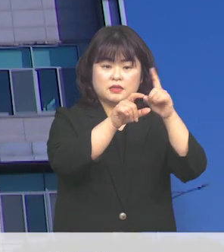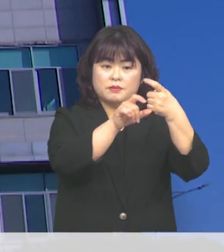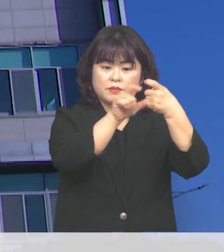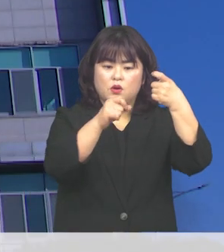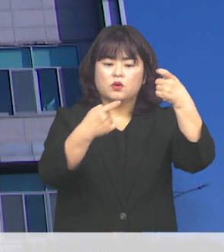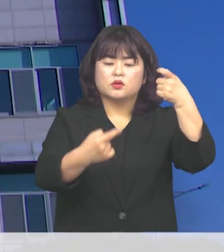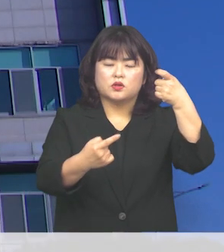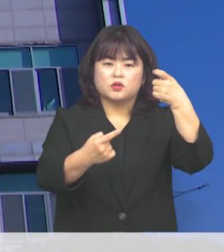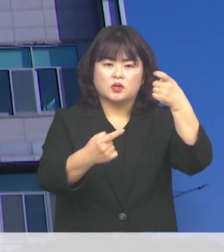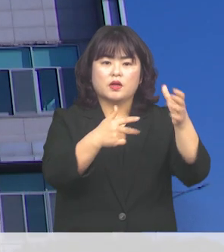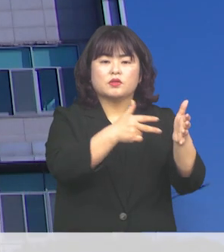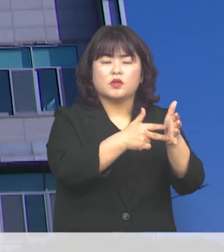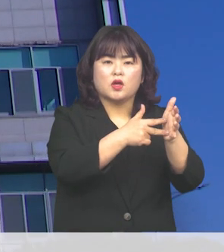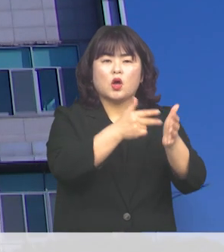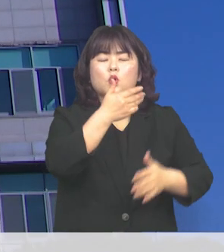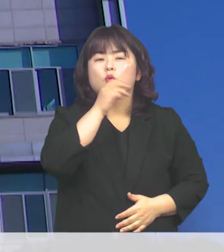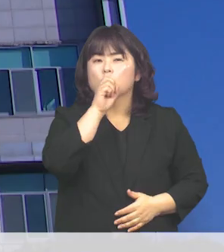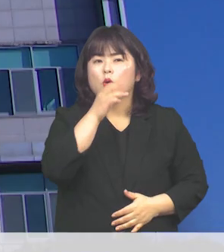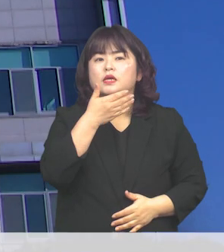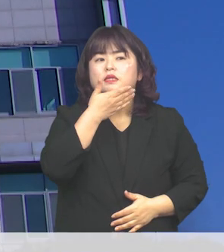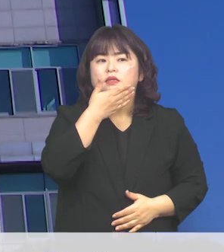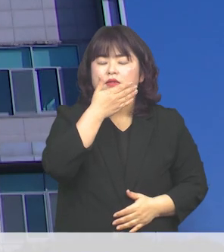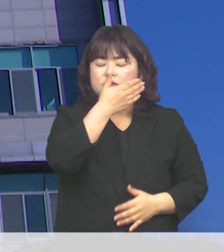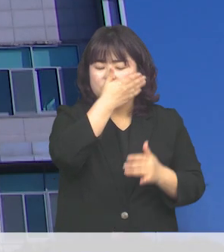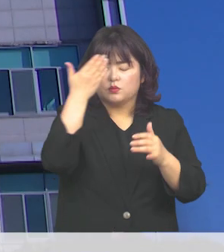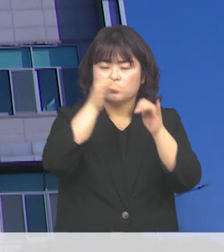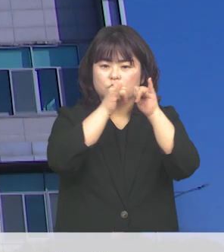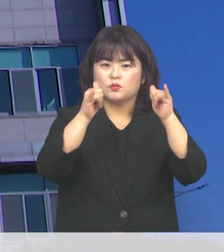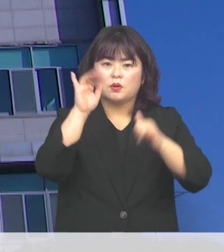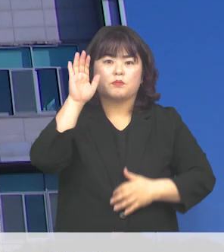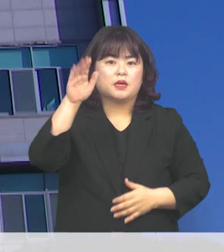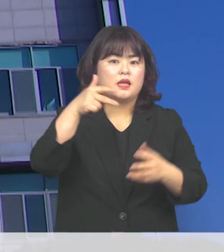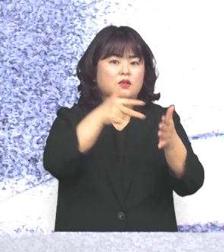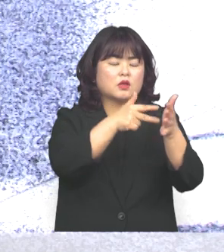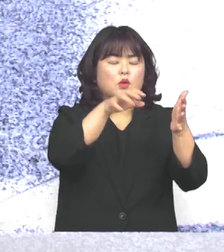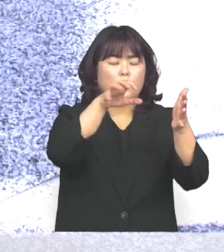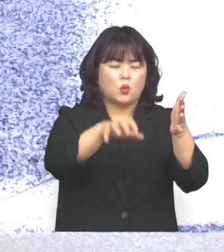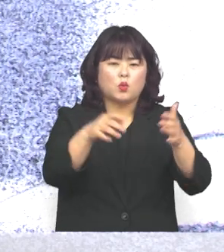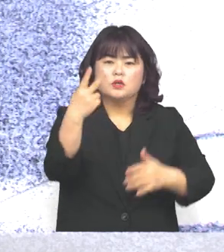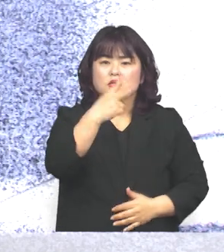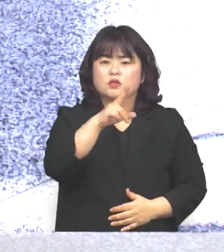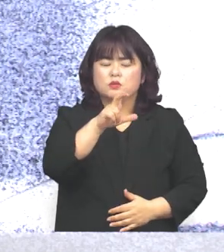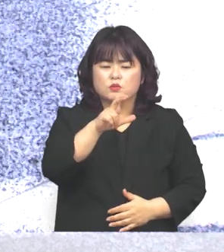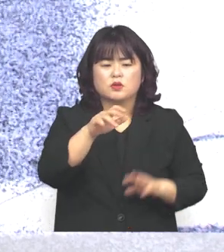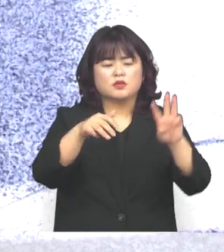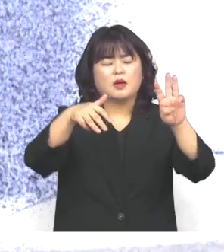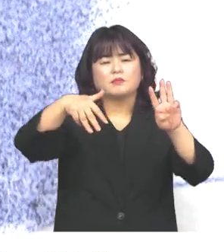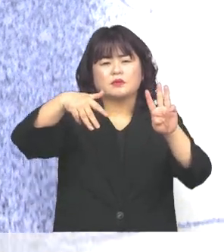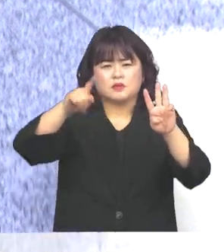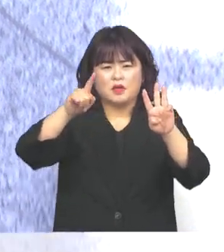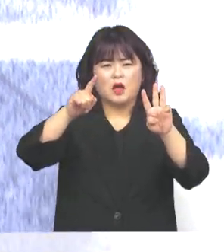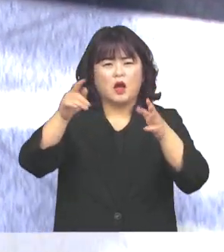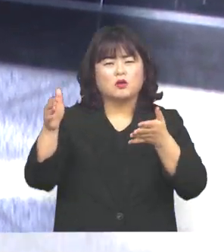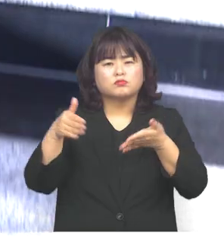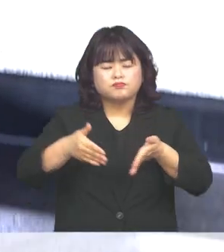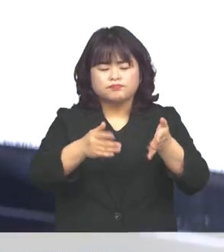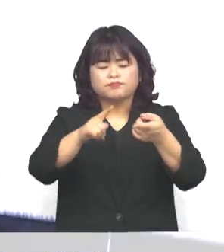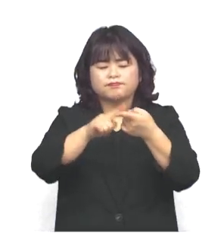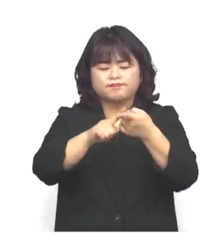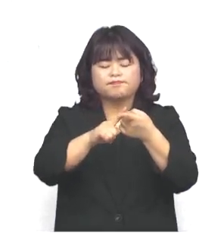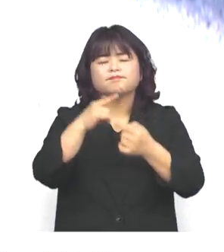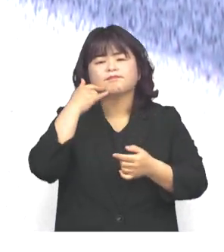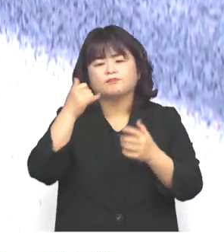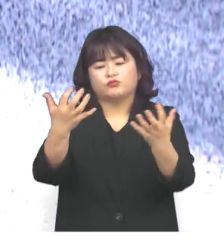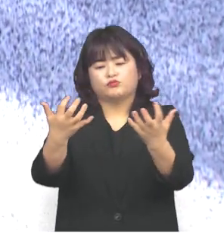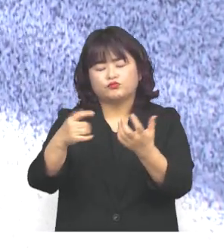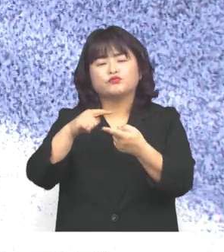지난 1일 재단법인 용인시 청소년 미래재단의 용인미래교육센터가 2025년 제3차 진로진학 레시피 학부모